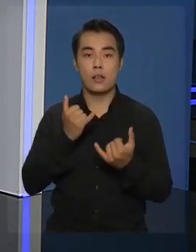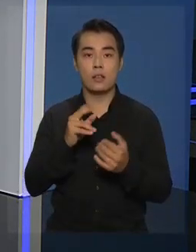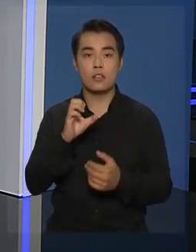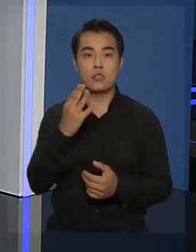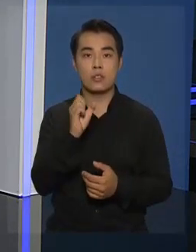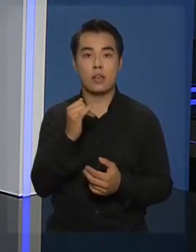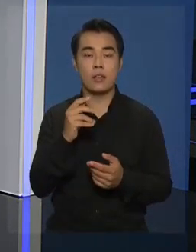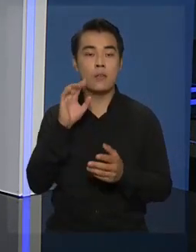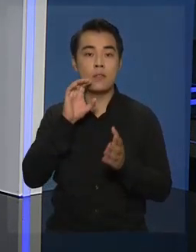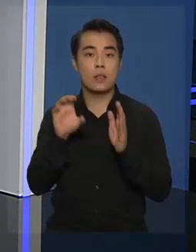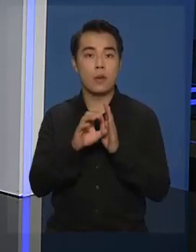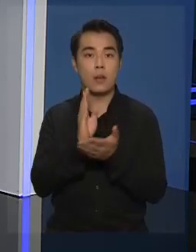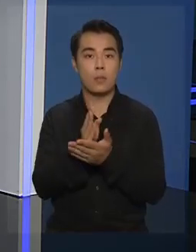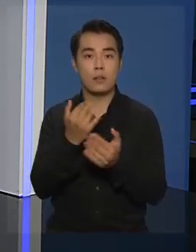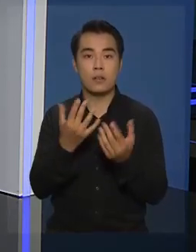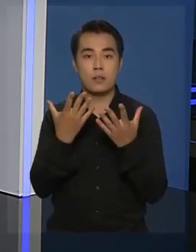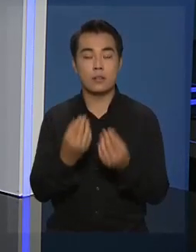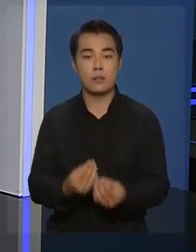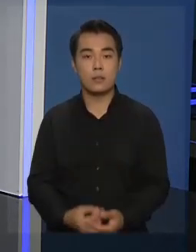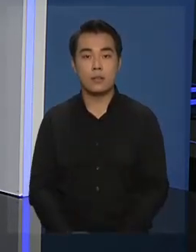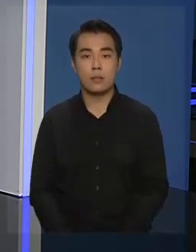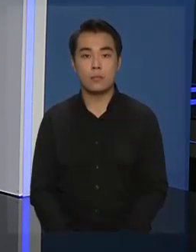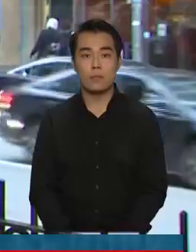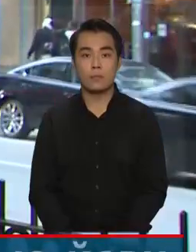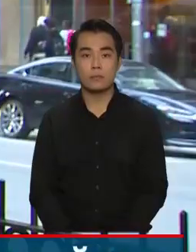и внимательно следит за событиями там.